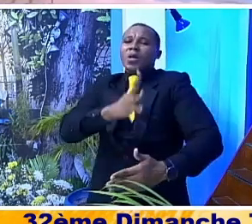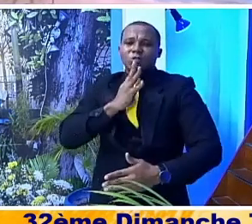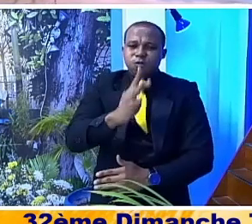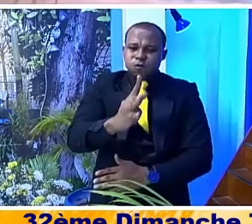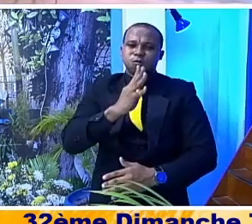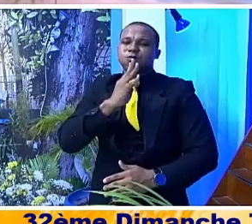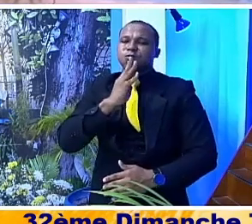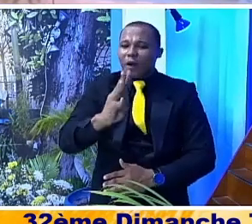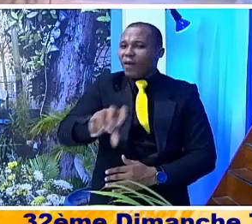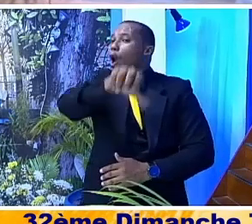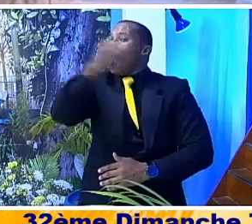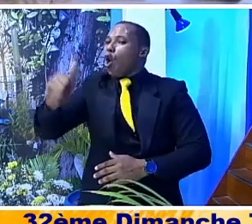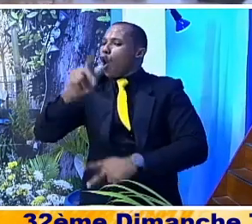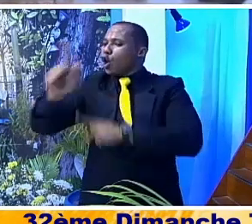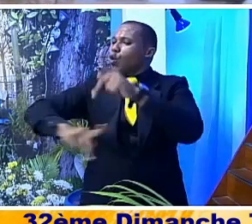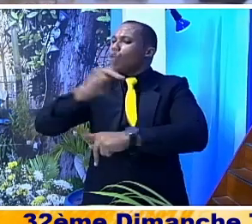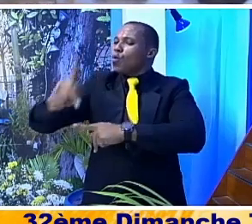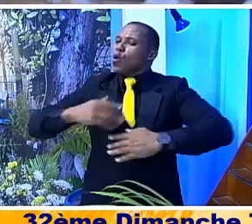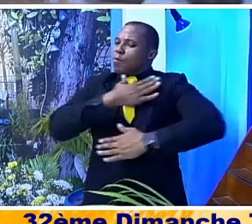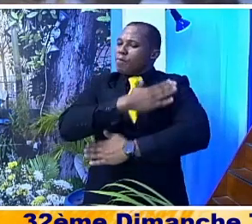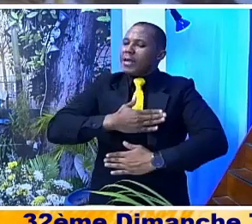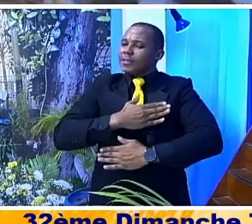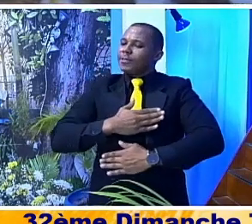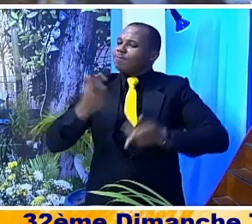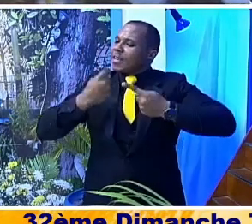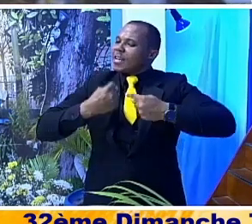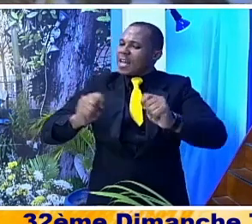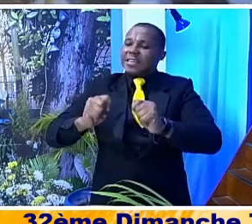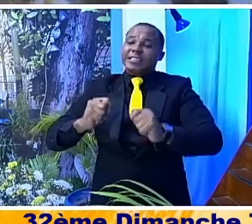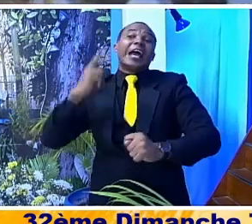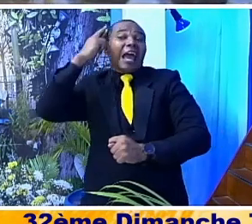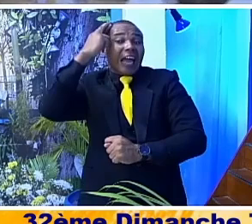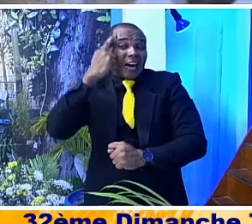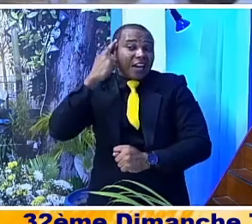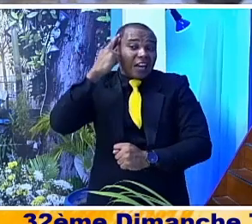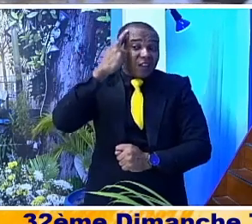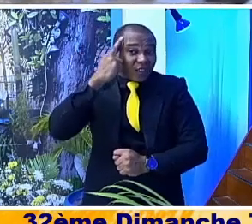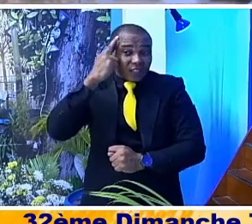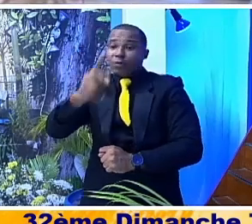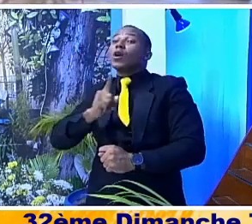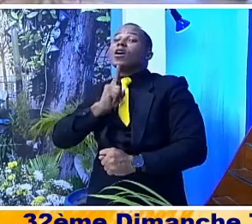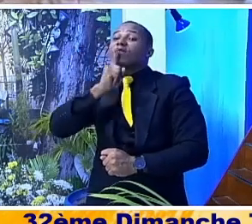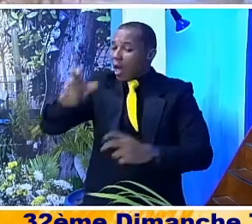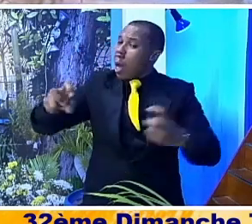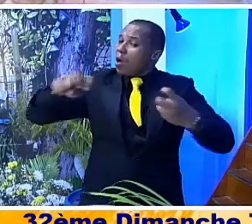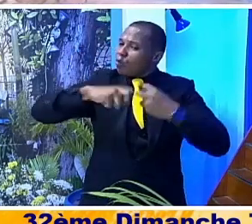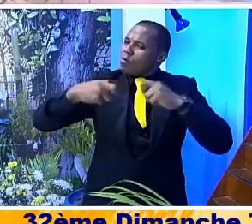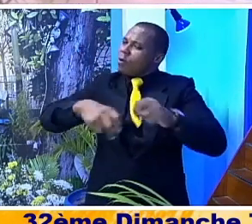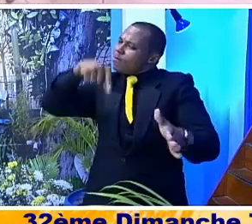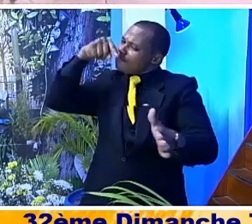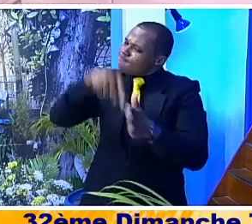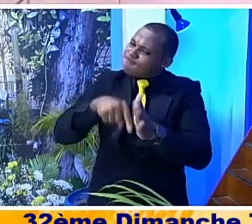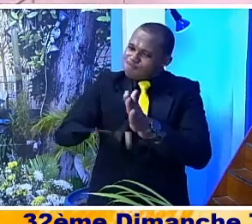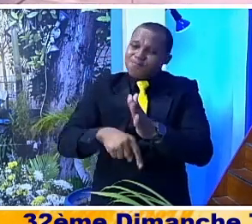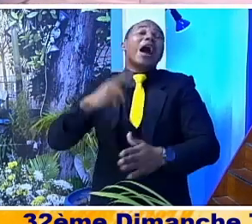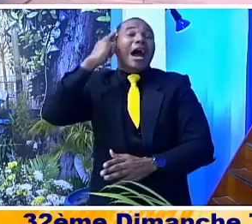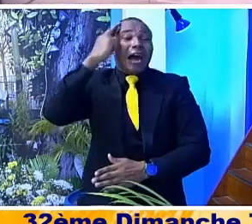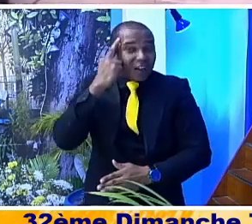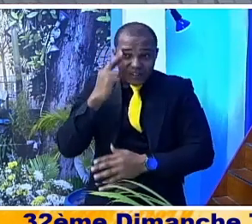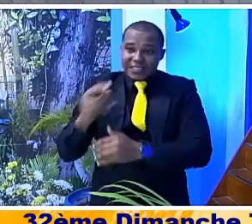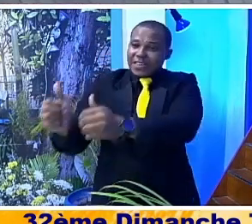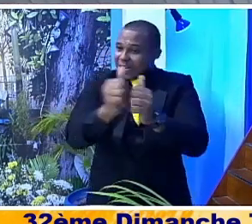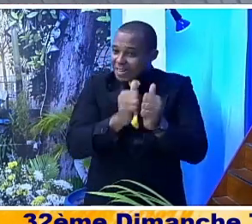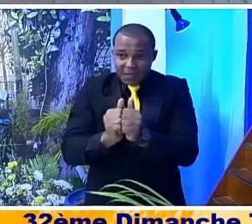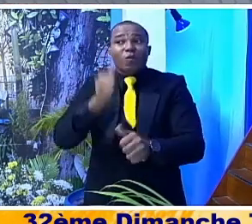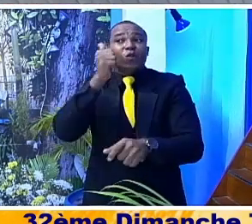Faut qu'au moins, nous essayons de réfléchir pour nous avoir vrai profondeur problème là. Parce que frère Marc